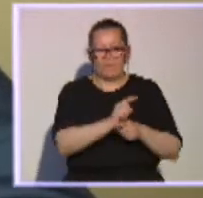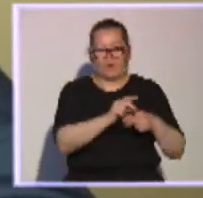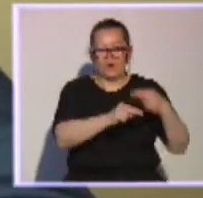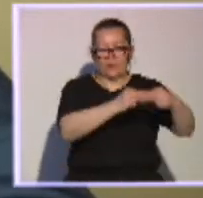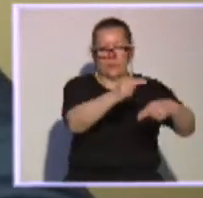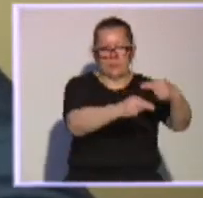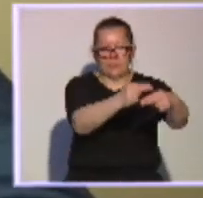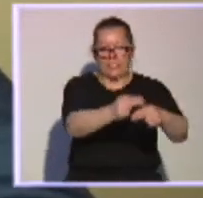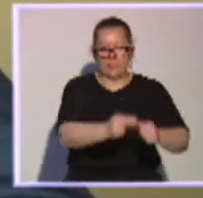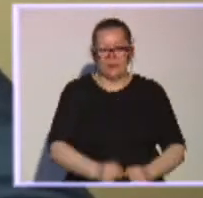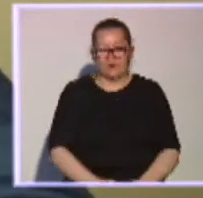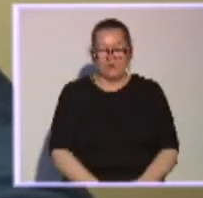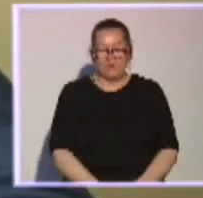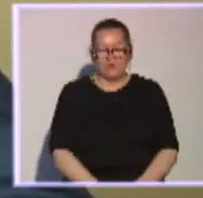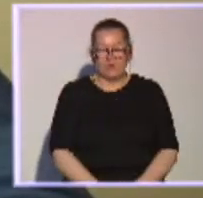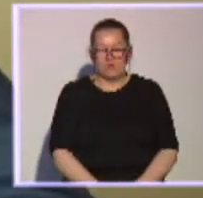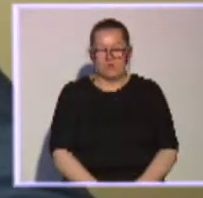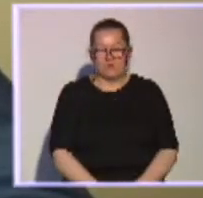tradițional în curs de